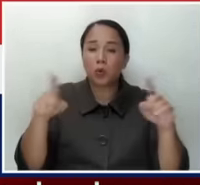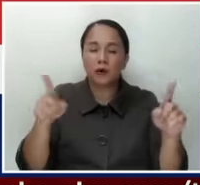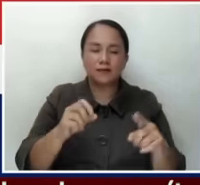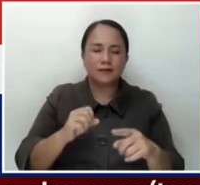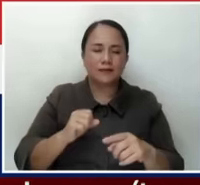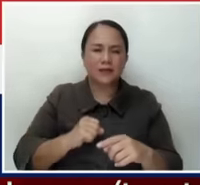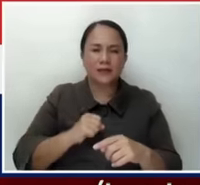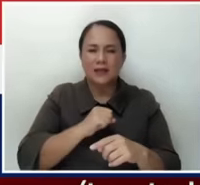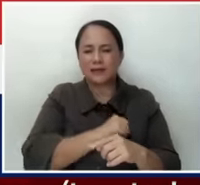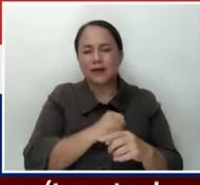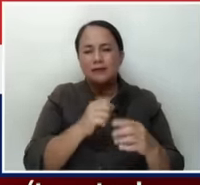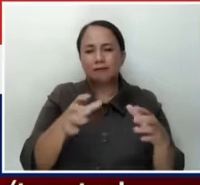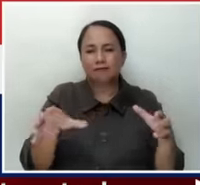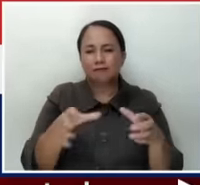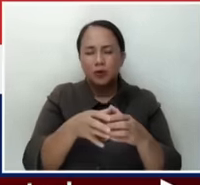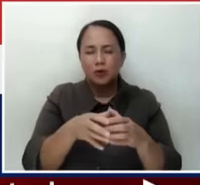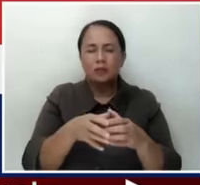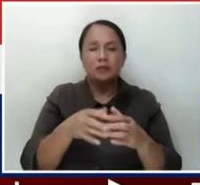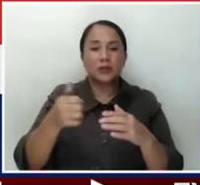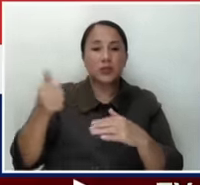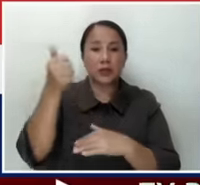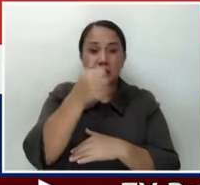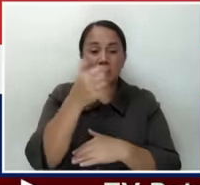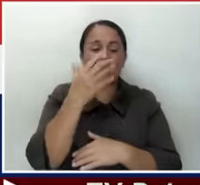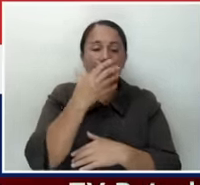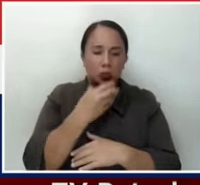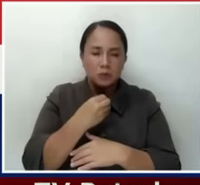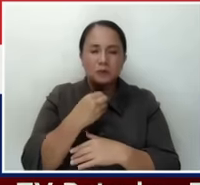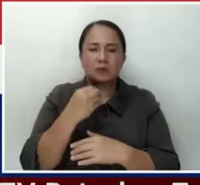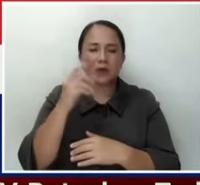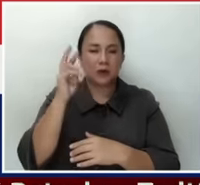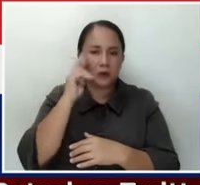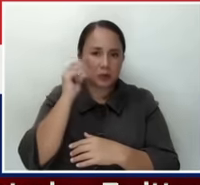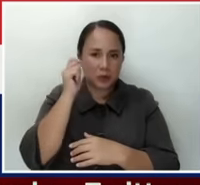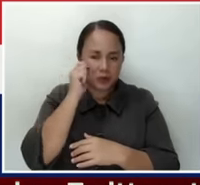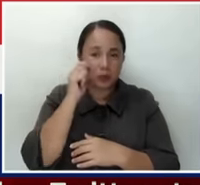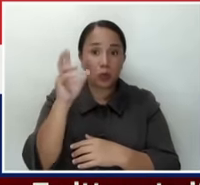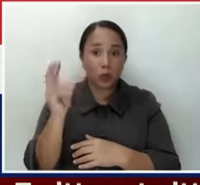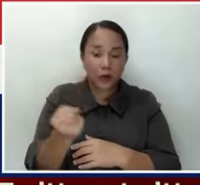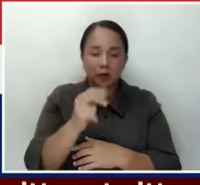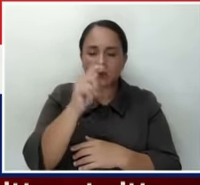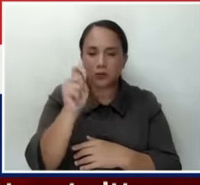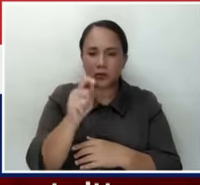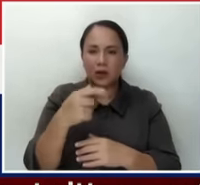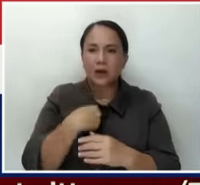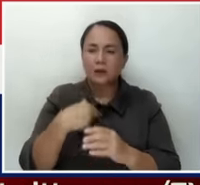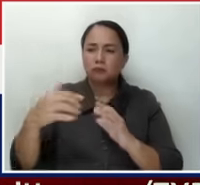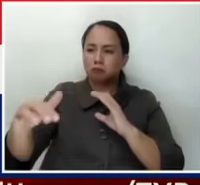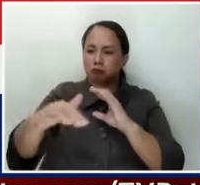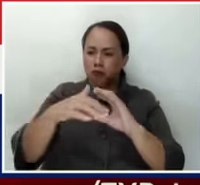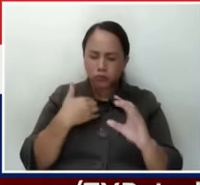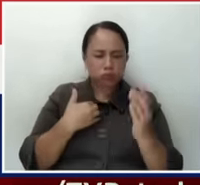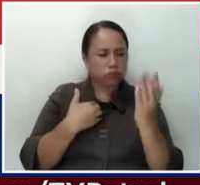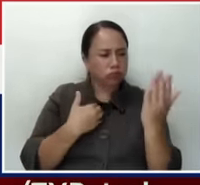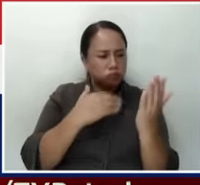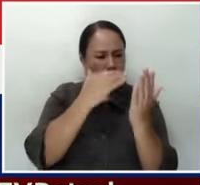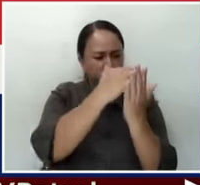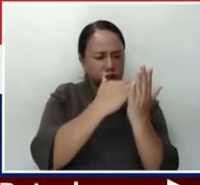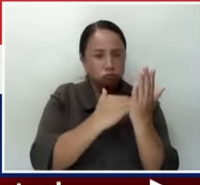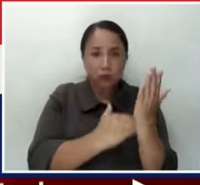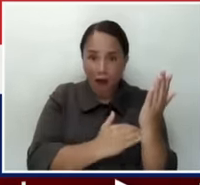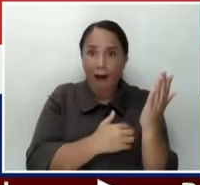and Amusement Chair na si Rafi Tulfo noong Martes. Sinabi niyang nanggaling mismo sa datos ng Philippine Charity Sweepstakes